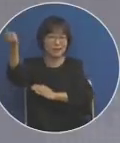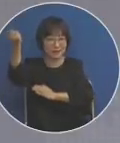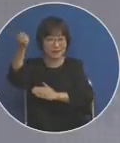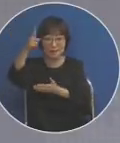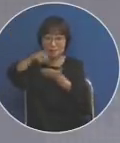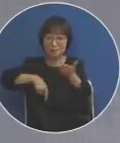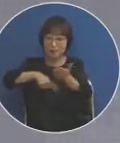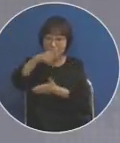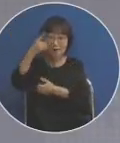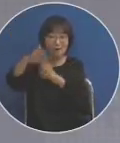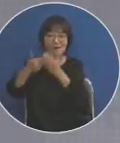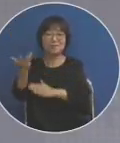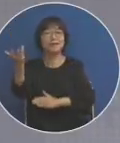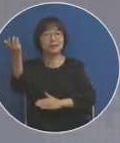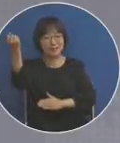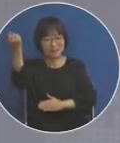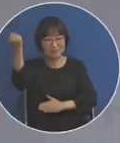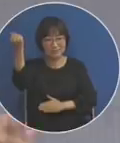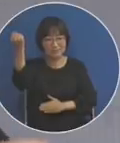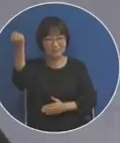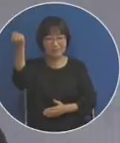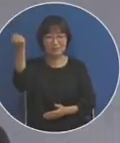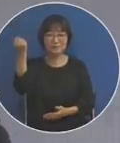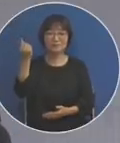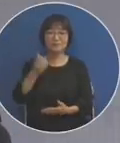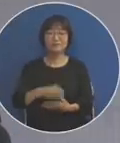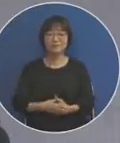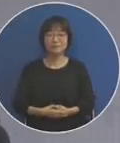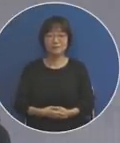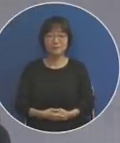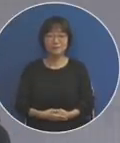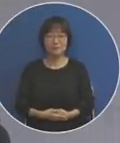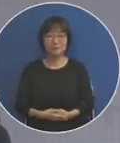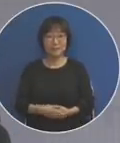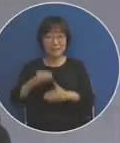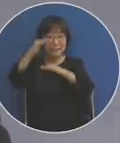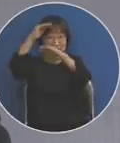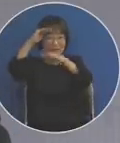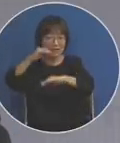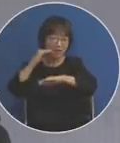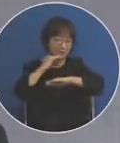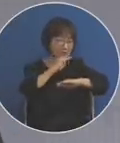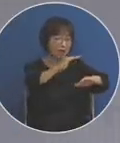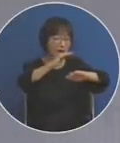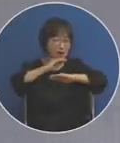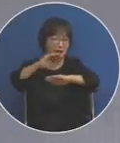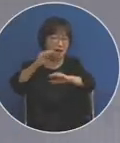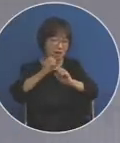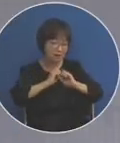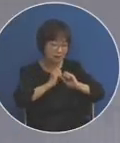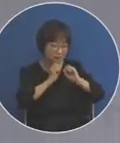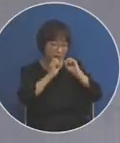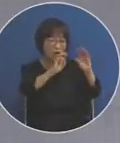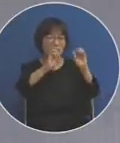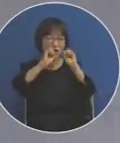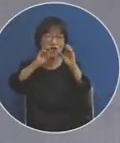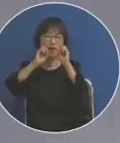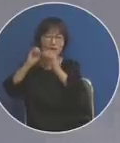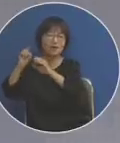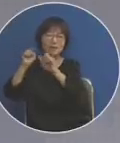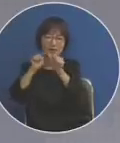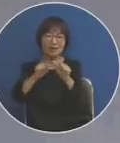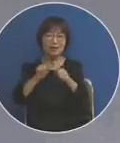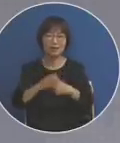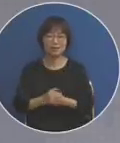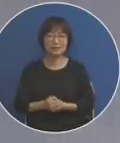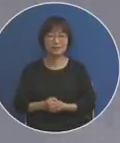앞에 있느니라. Behold, his reward is with him and his recompense before him. 이걸 알리라는 겁니다. He's saying to go and let people know this. 그럼 파수꾼이 되라. Be a watchman who